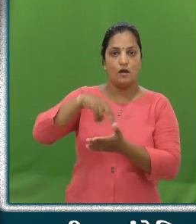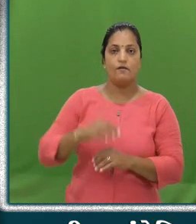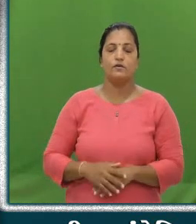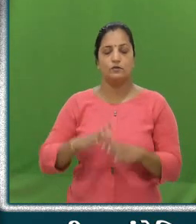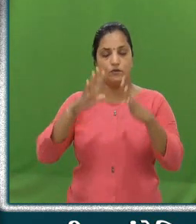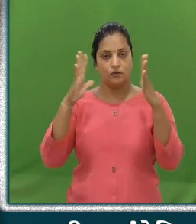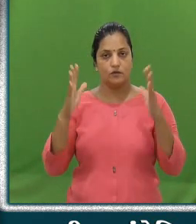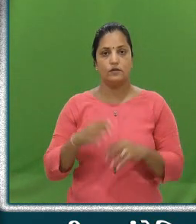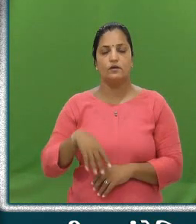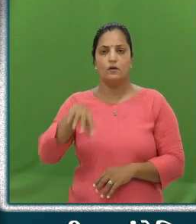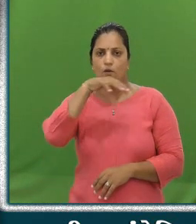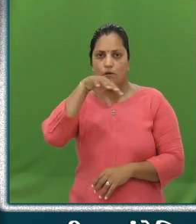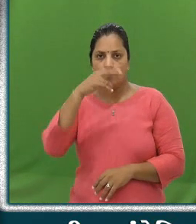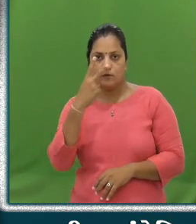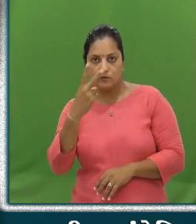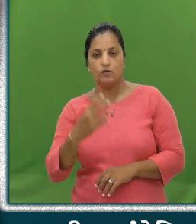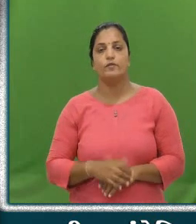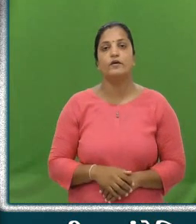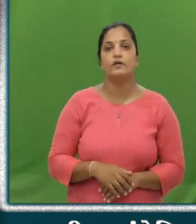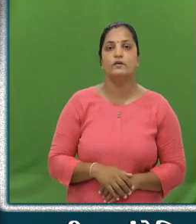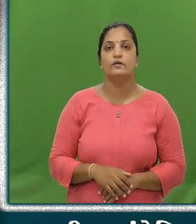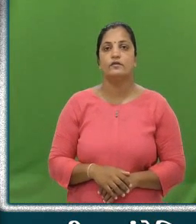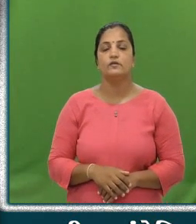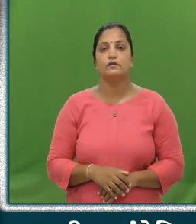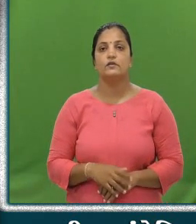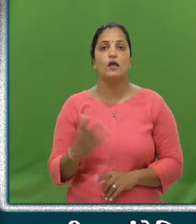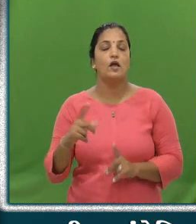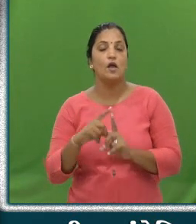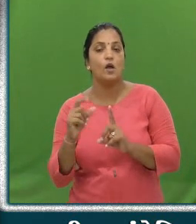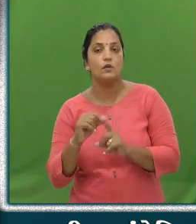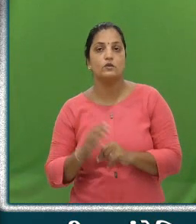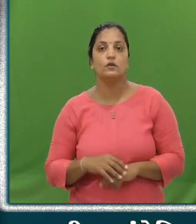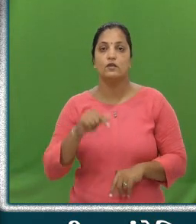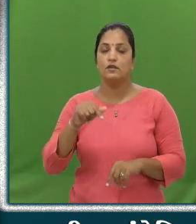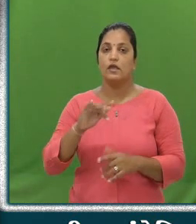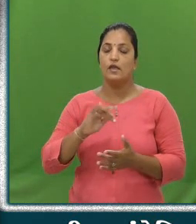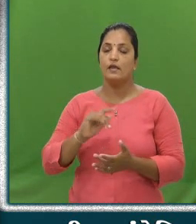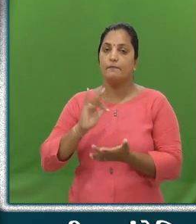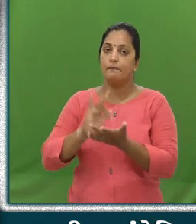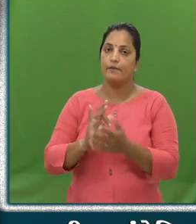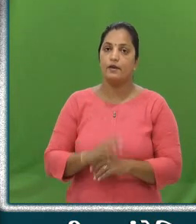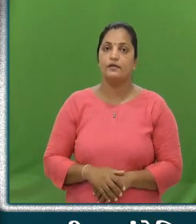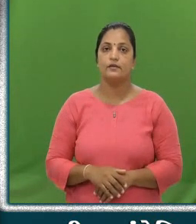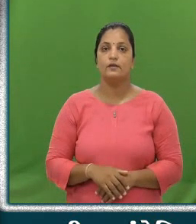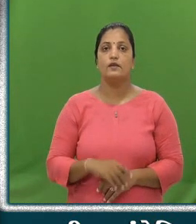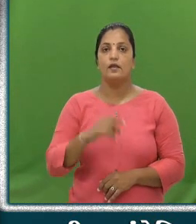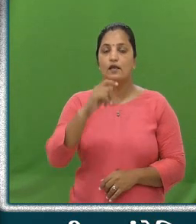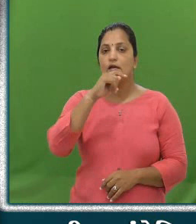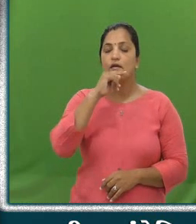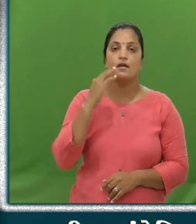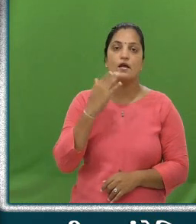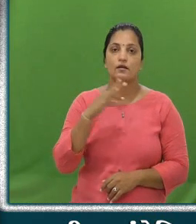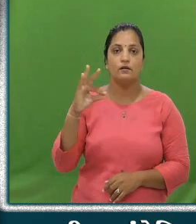છે એ એના પર આવી જતો હોય છે એટલે શું થાય કે તે જગ્યાએ જે કહેવામાં આવે કે લાલ રંગના